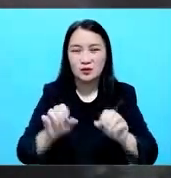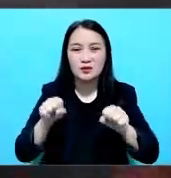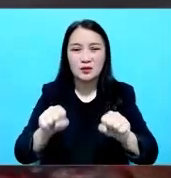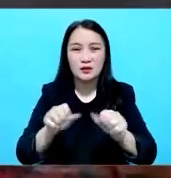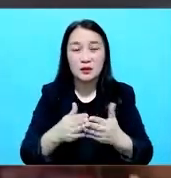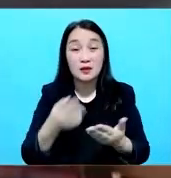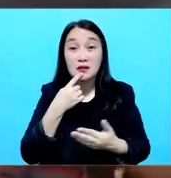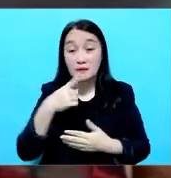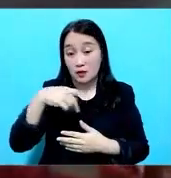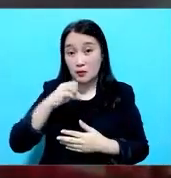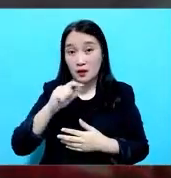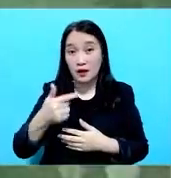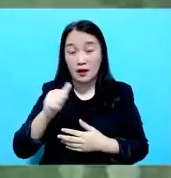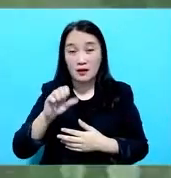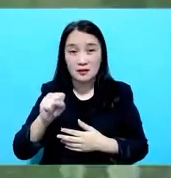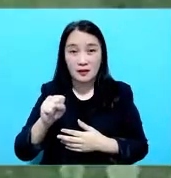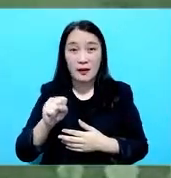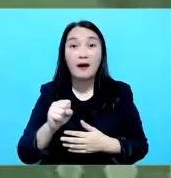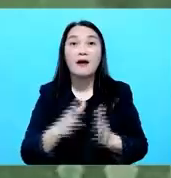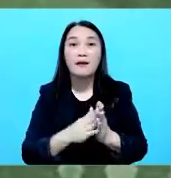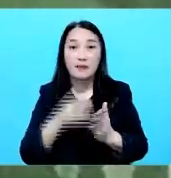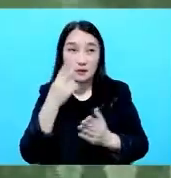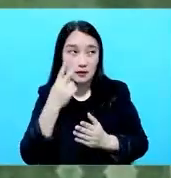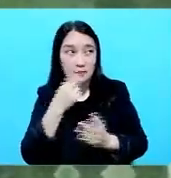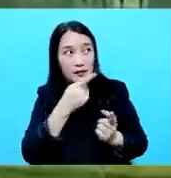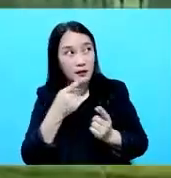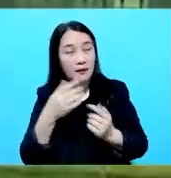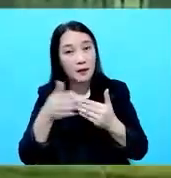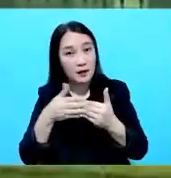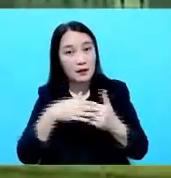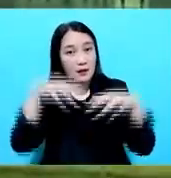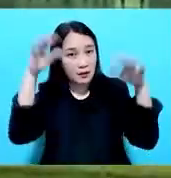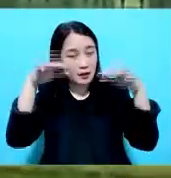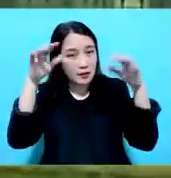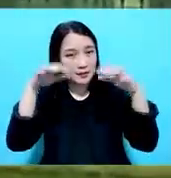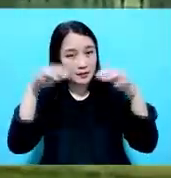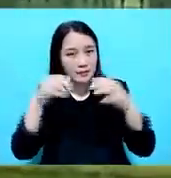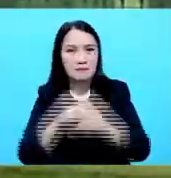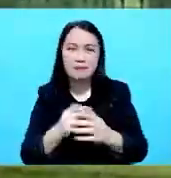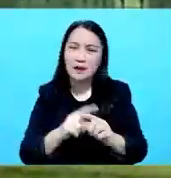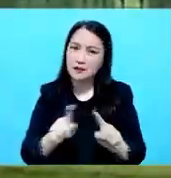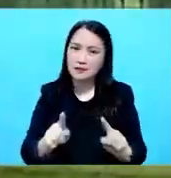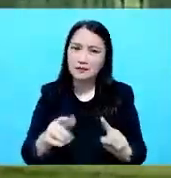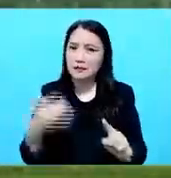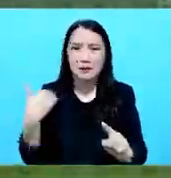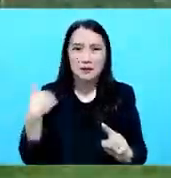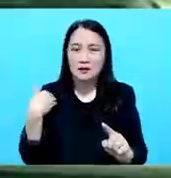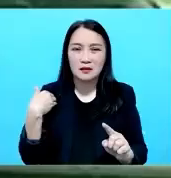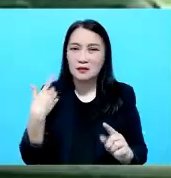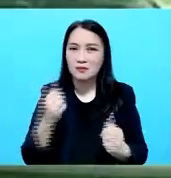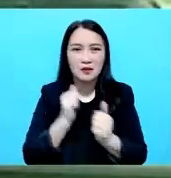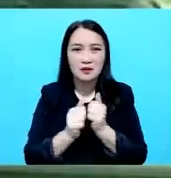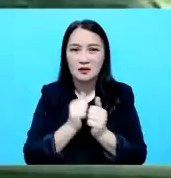na senyales na ng nalalapit na tag-ulan ang mga thunderstorm. Pero hindi po yan nangangahulugan na wala ng